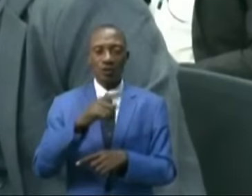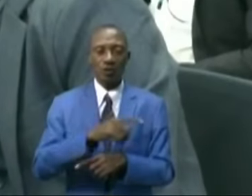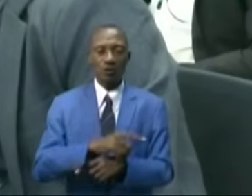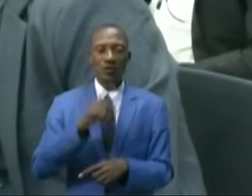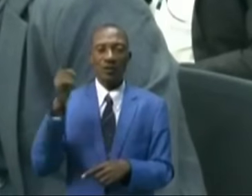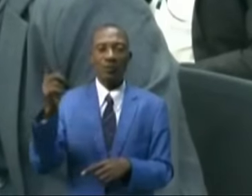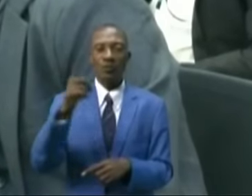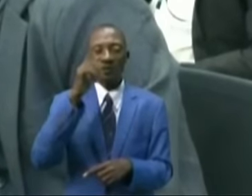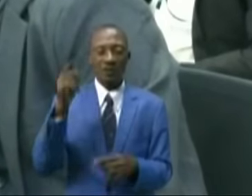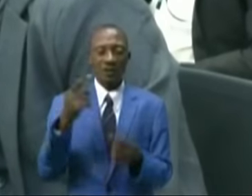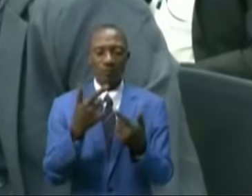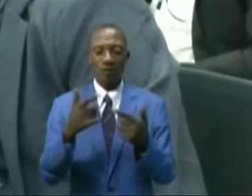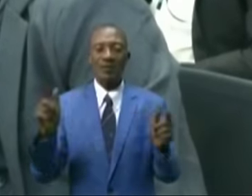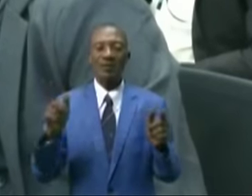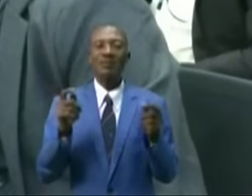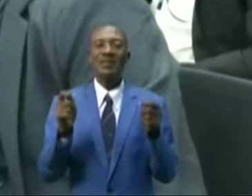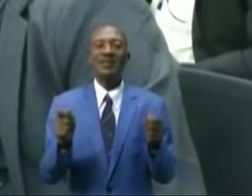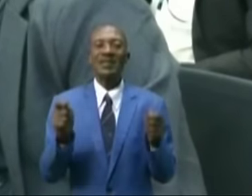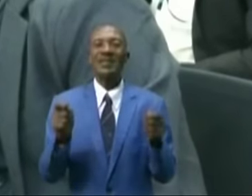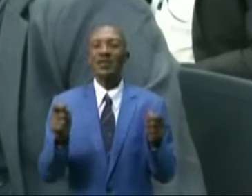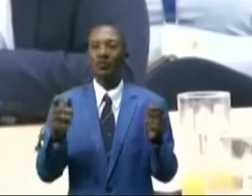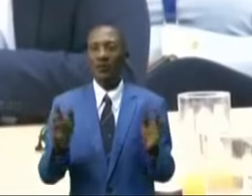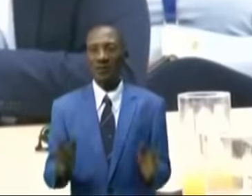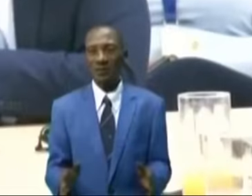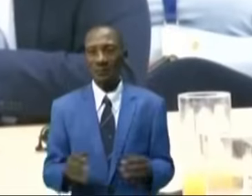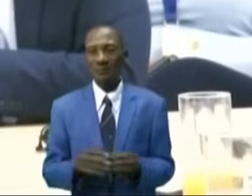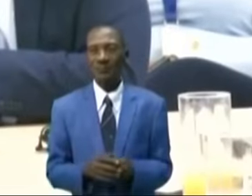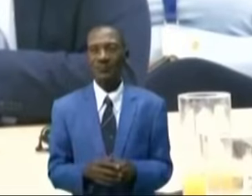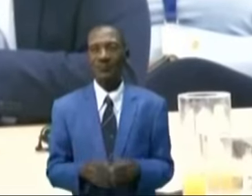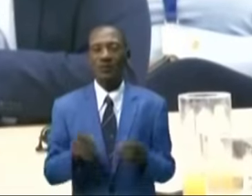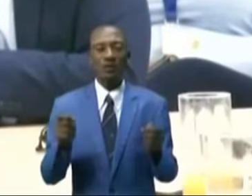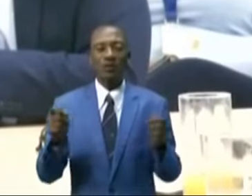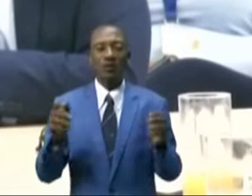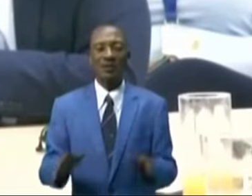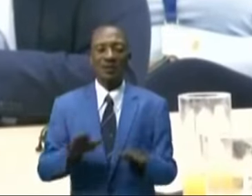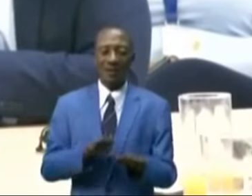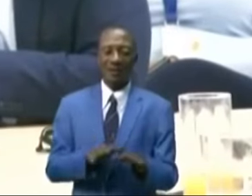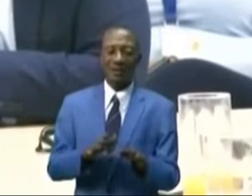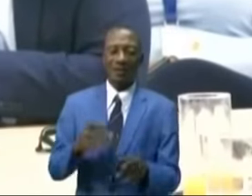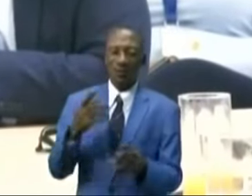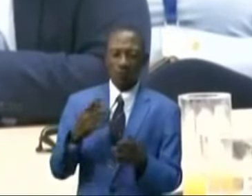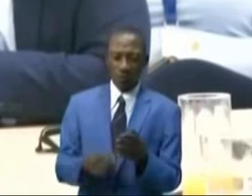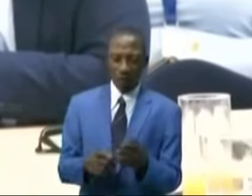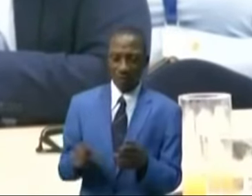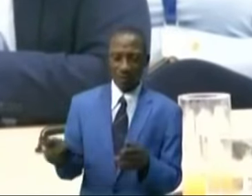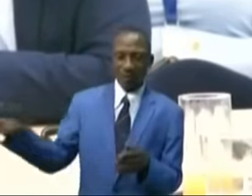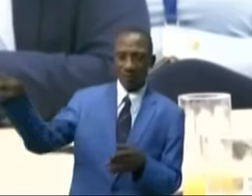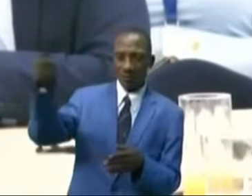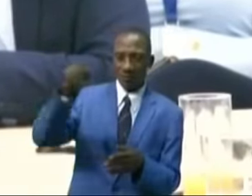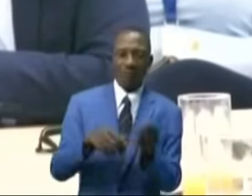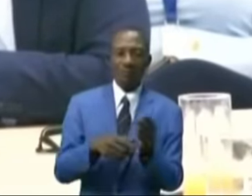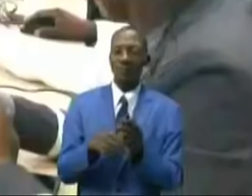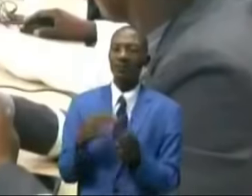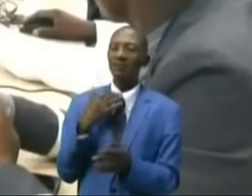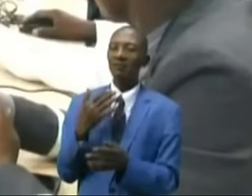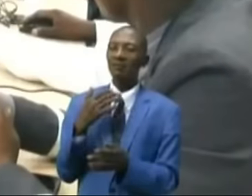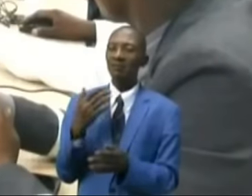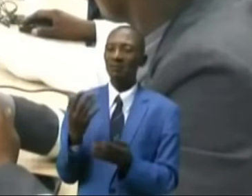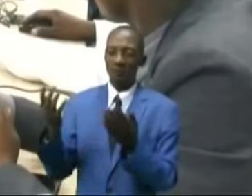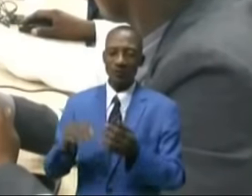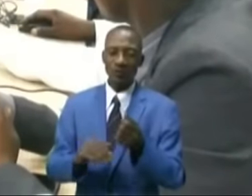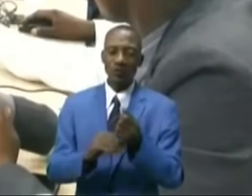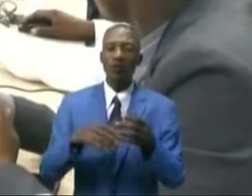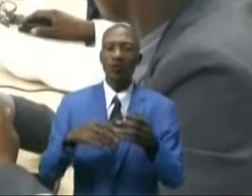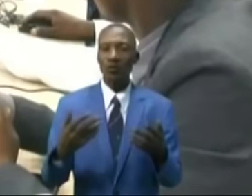de savoir ce que les journalistes attendent d'un bailleur de fonds comme l'AFD. Un échange important qui a apporté